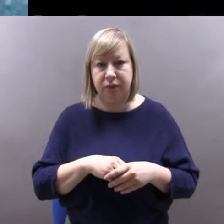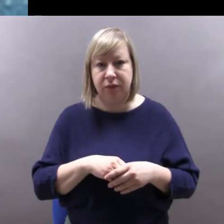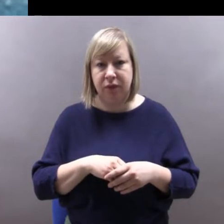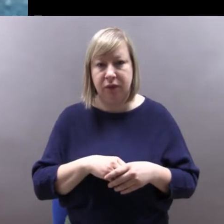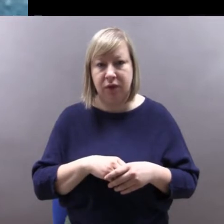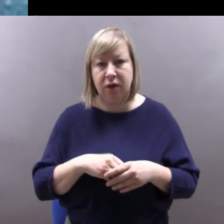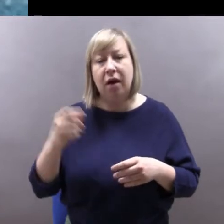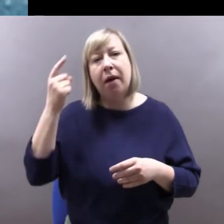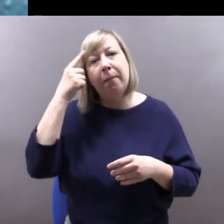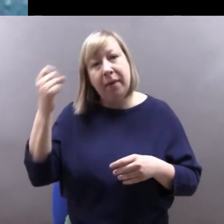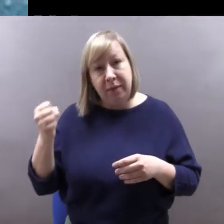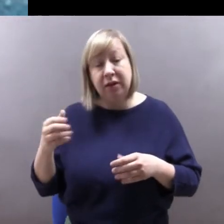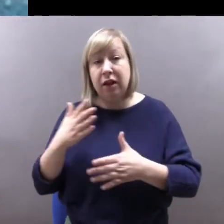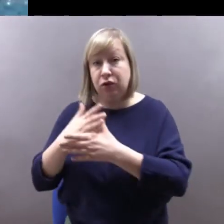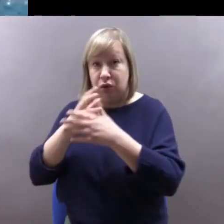Pamiętajmy o tym, że